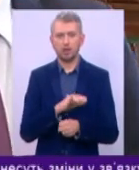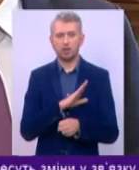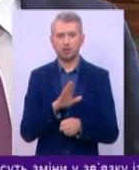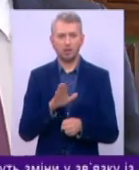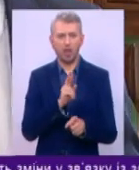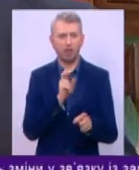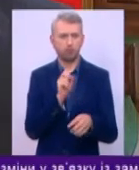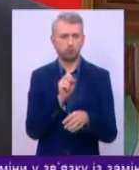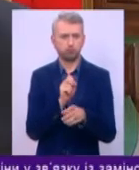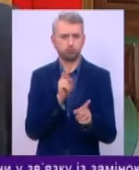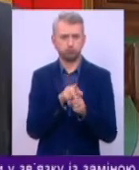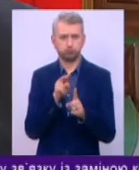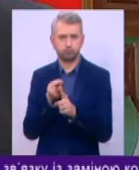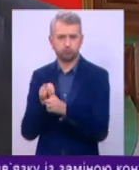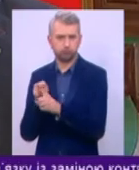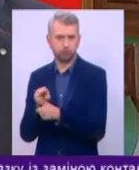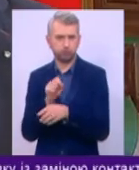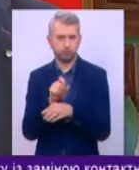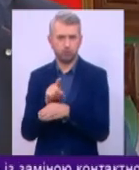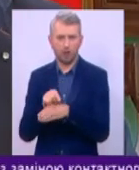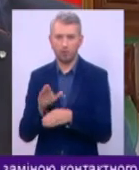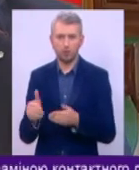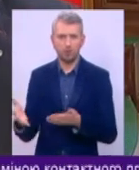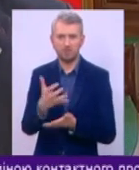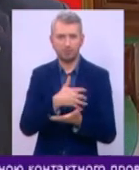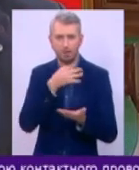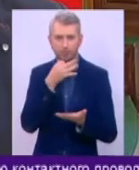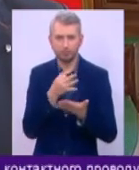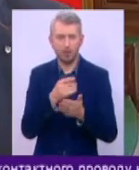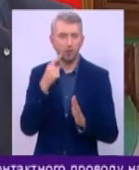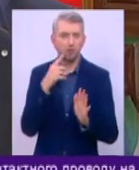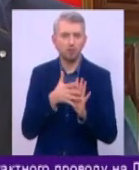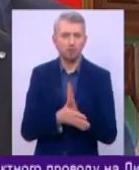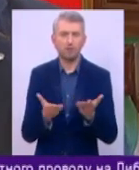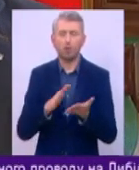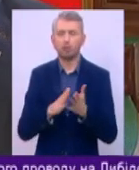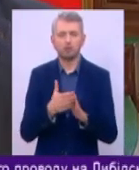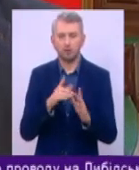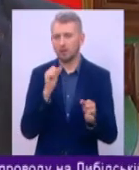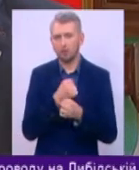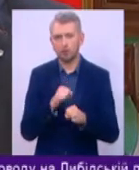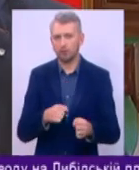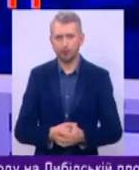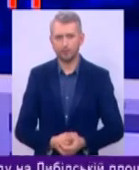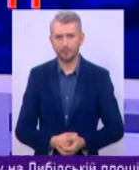розкладати цю роботу по кубкам, потім неможливо її просто зібрати і зрозуміти, в якому стані все це знаходиться.